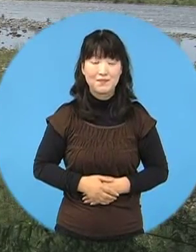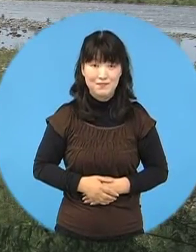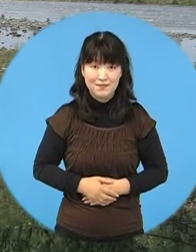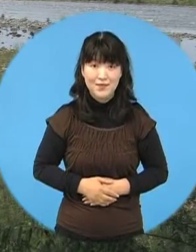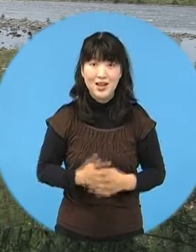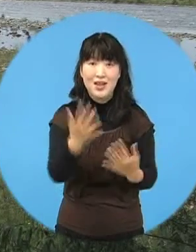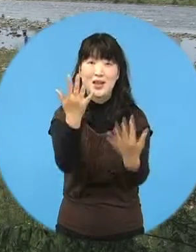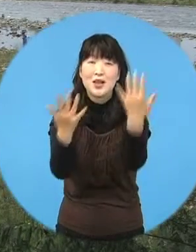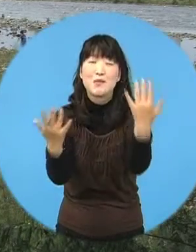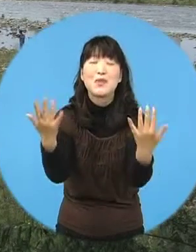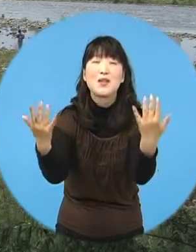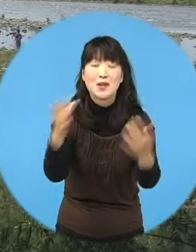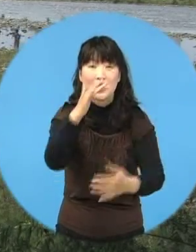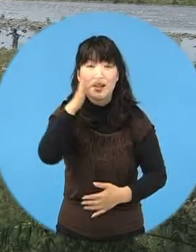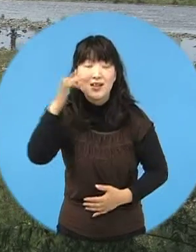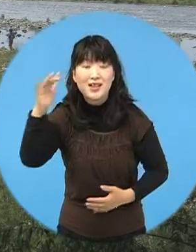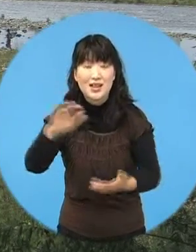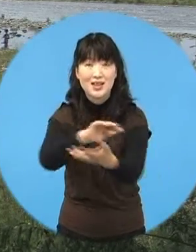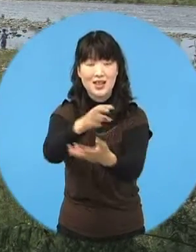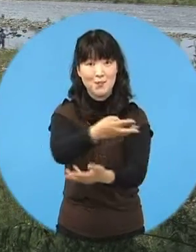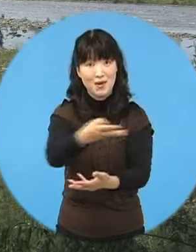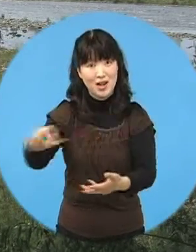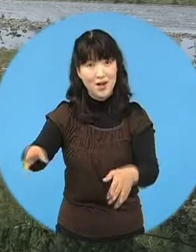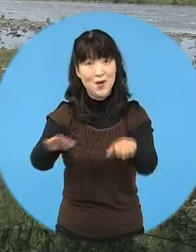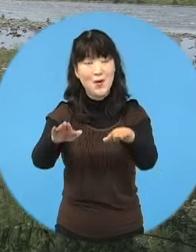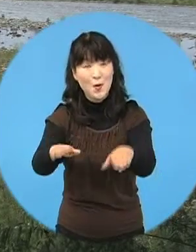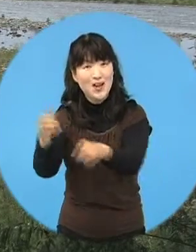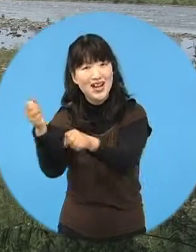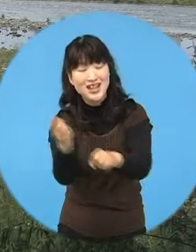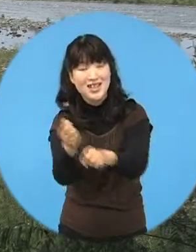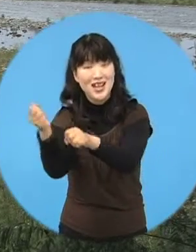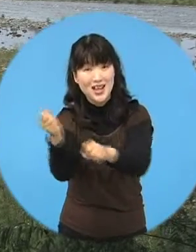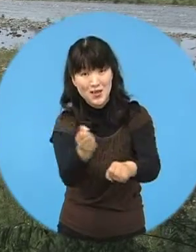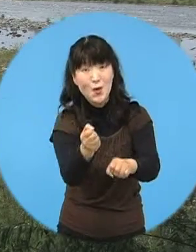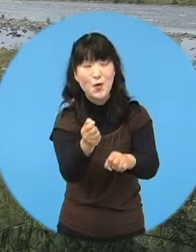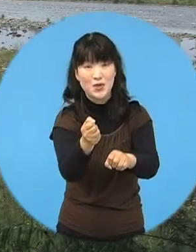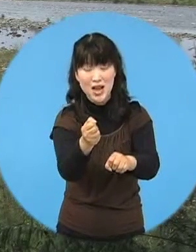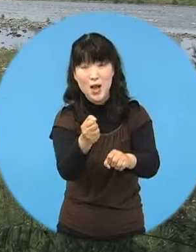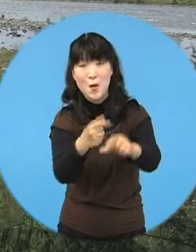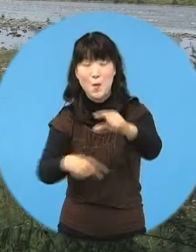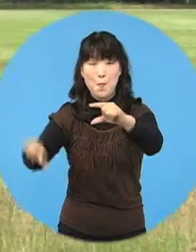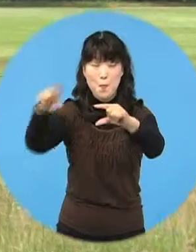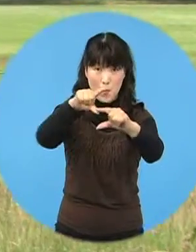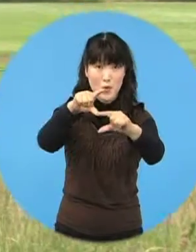新緑が輝く多摩川、今回の清掃でより美しくなりました。